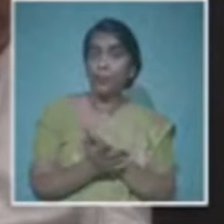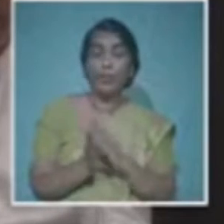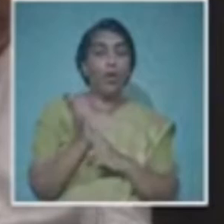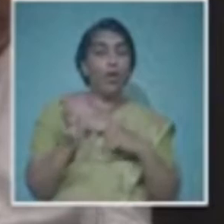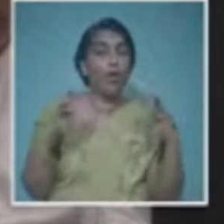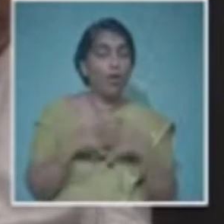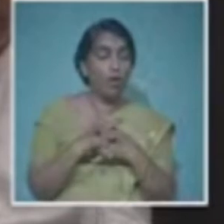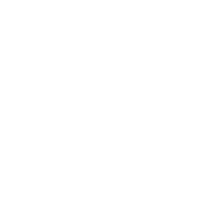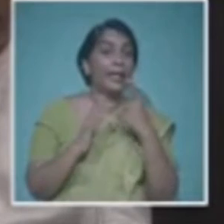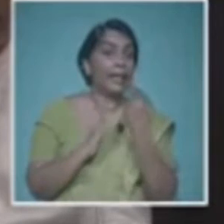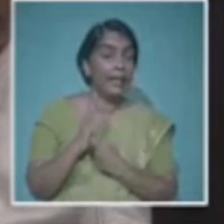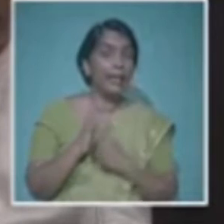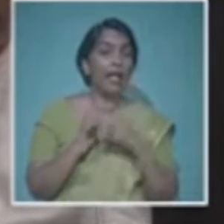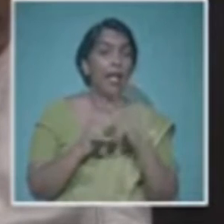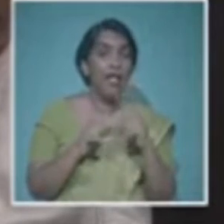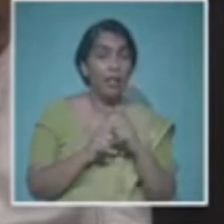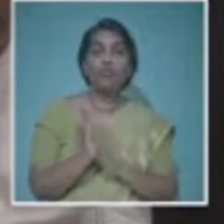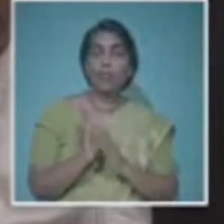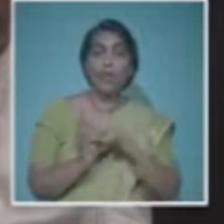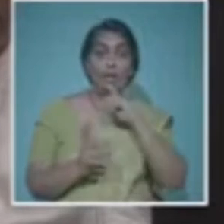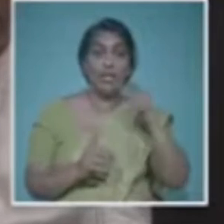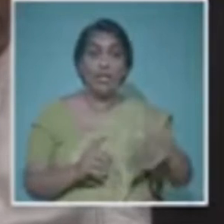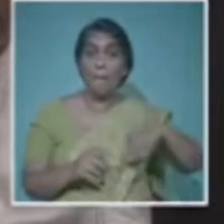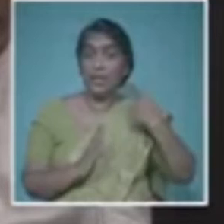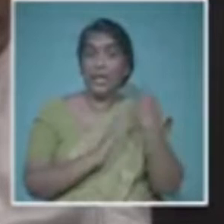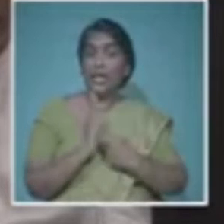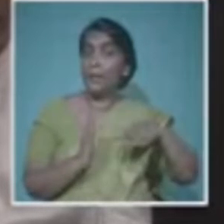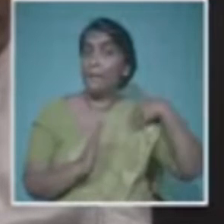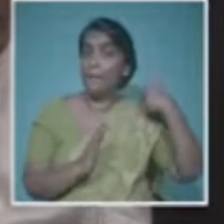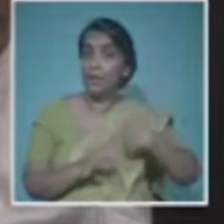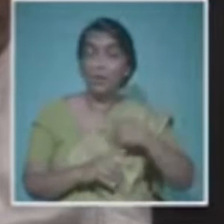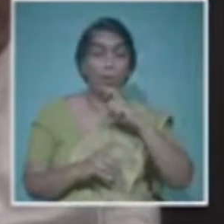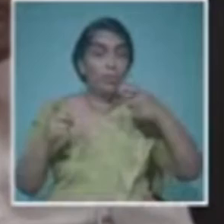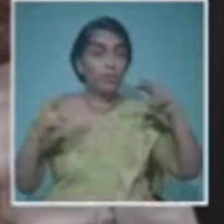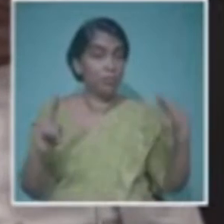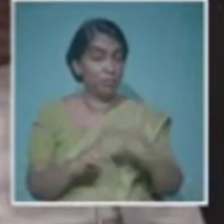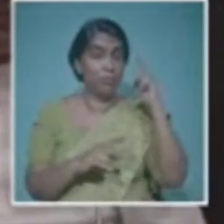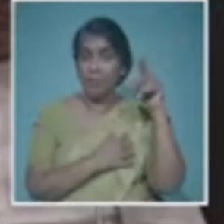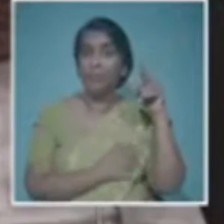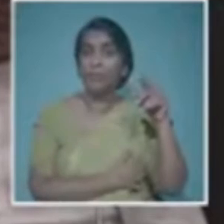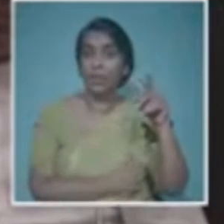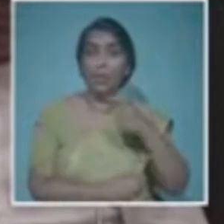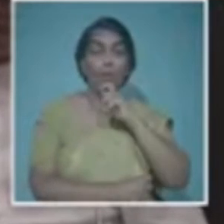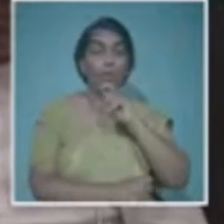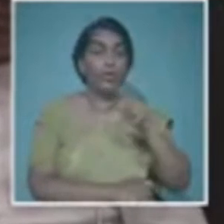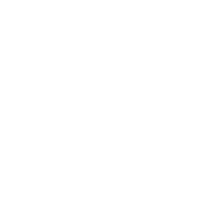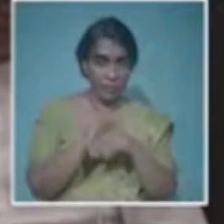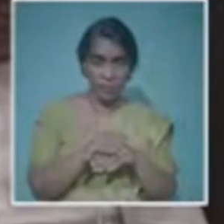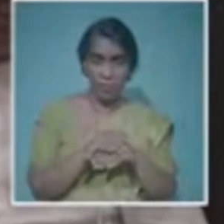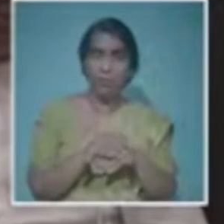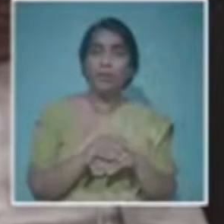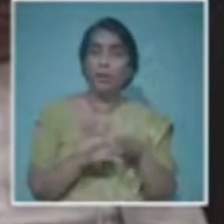අධ්‍යාපන කොමිෂන්. කවුද එතන ඉන්නේ? අග්‍රවිනිශ්චකාරතුමා ඉන්නවා, නීතිපතිතුමා ඉන්නවා, ශ්‍රේෂ්ඨාධිකරණයේ ඉන්න ඉහළම විනිශ්චකාරවරු දෙදෙනා